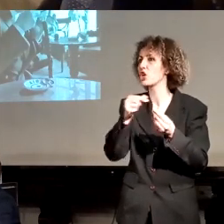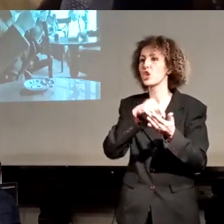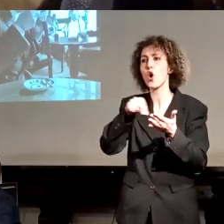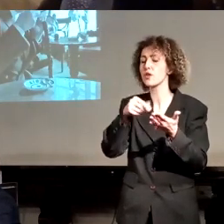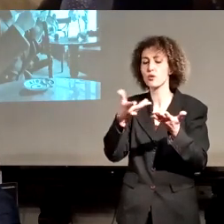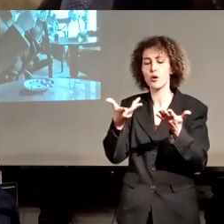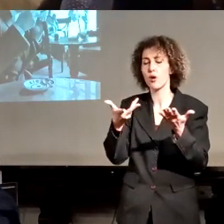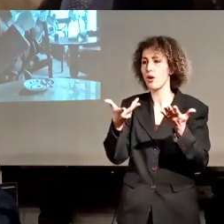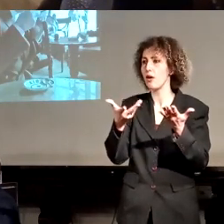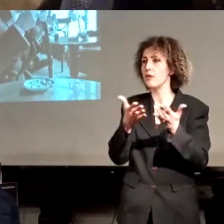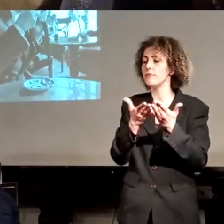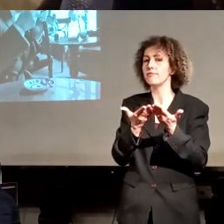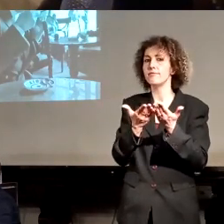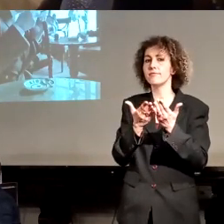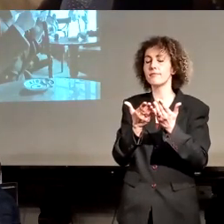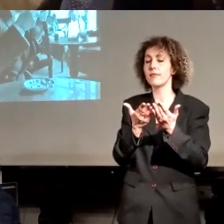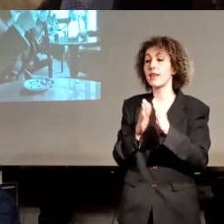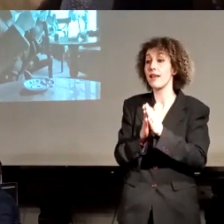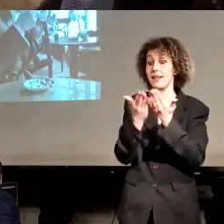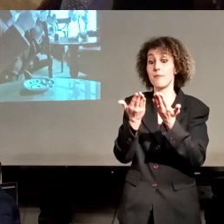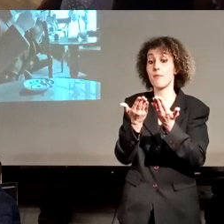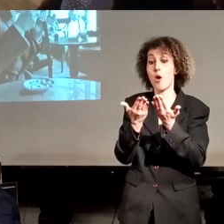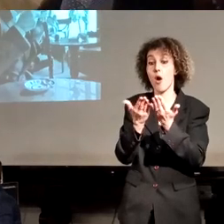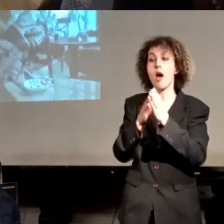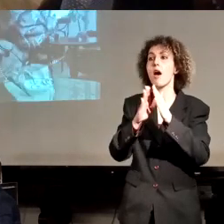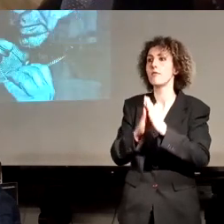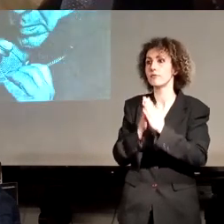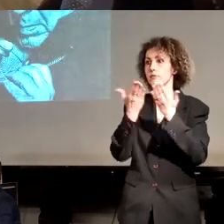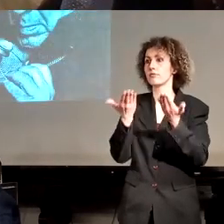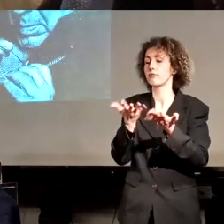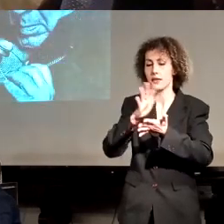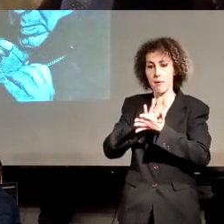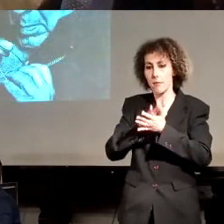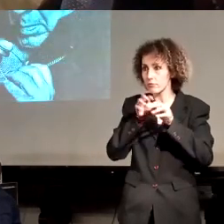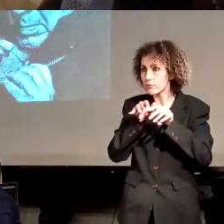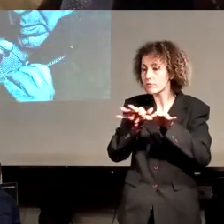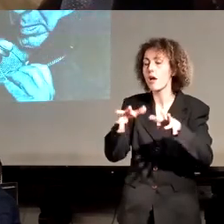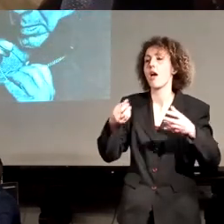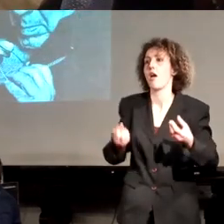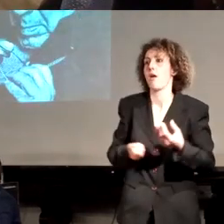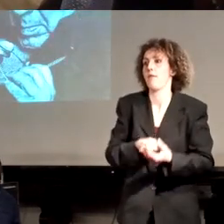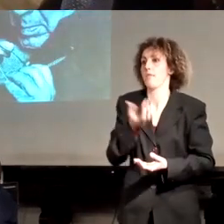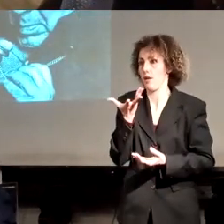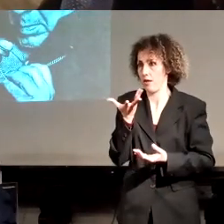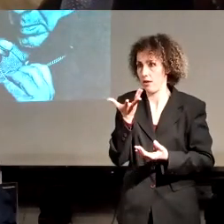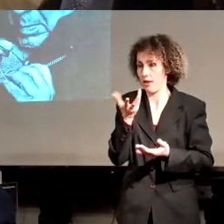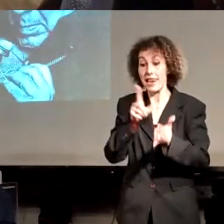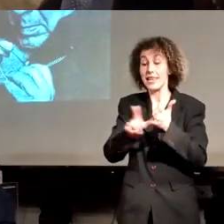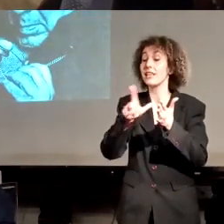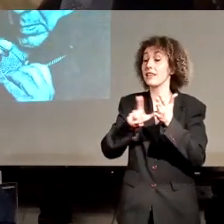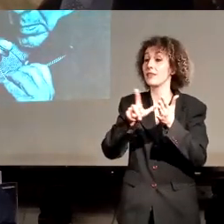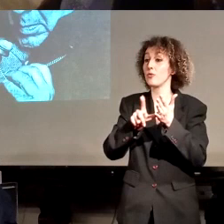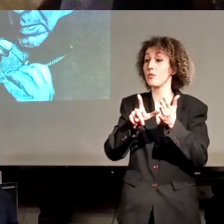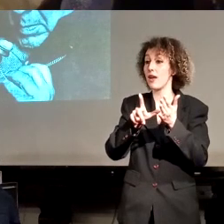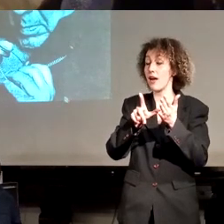vive quando viene aperto quando nel commercio costruttore quando per cui una lettura crea l'opera anche questo